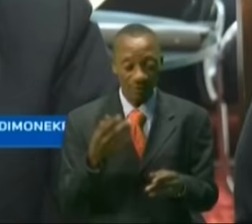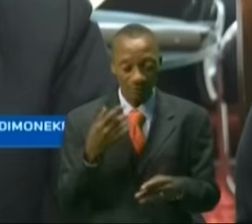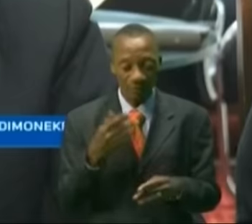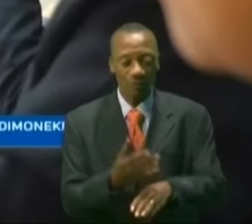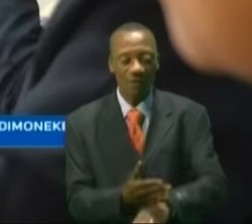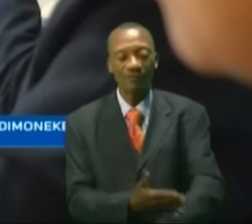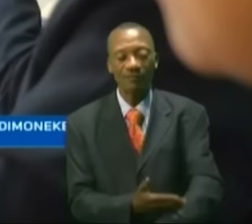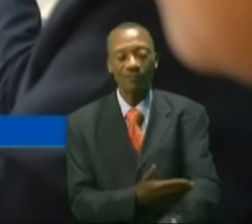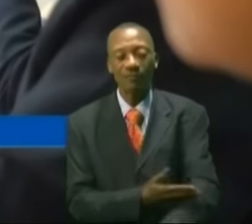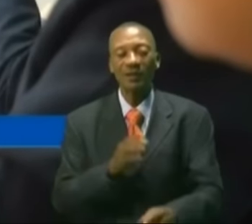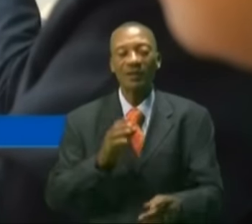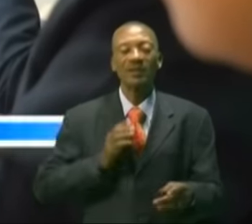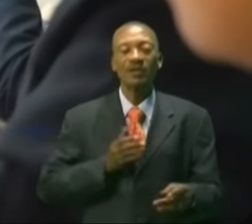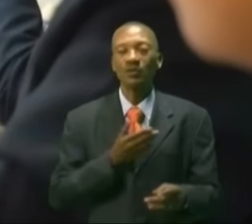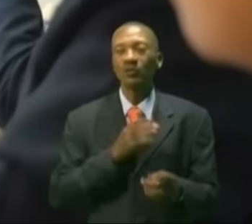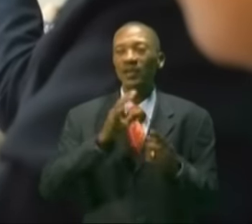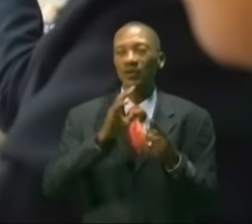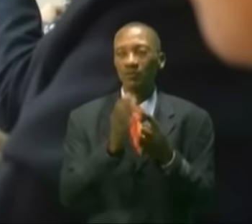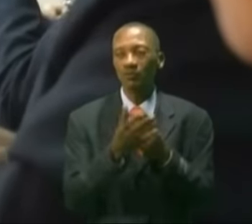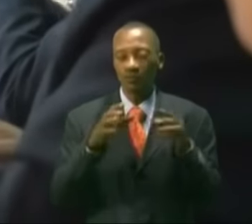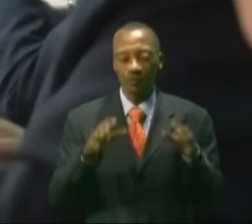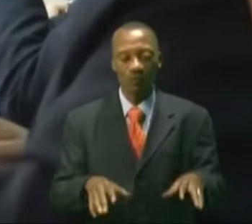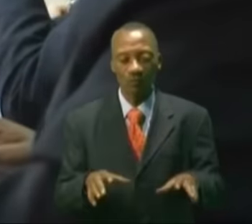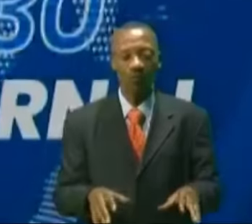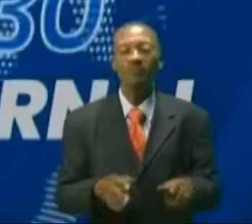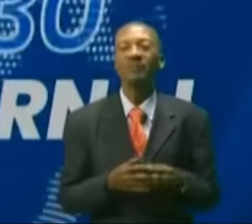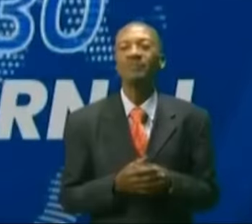patrimoine de la République démocratique du Congo.